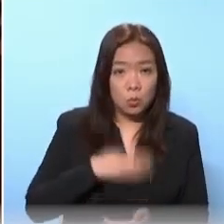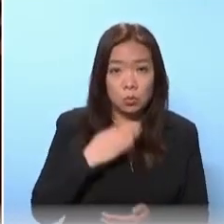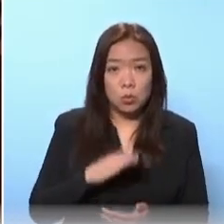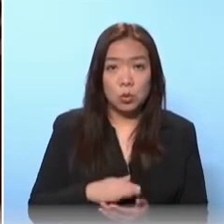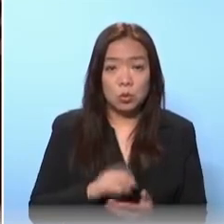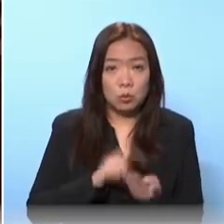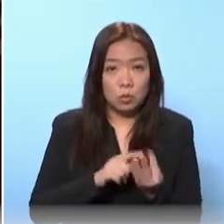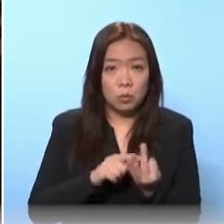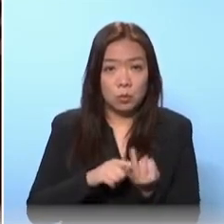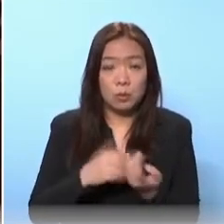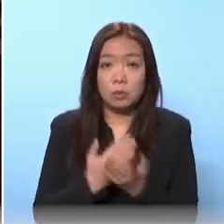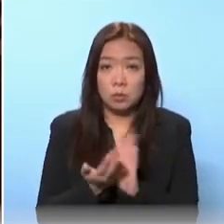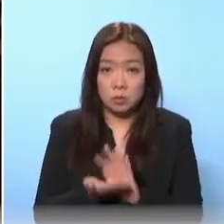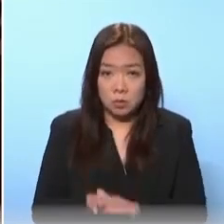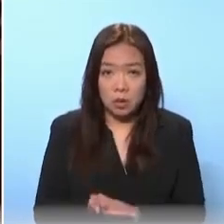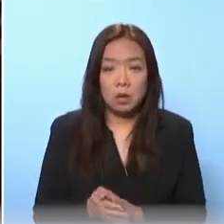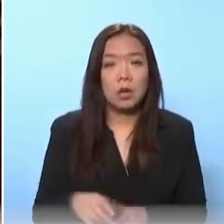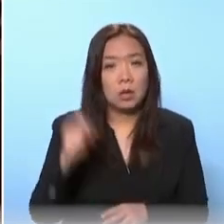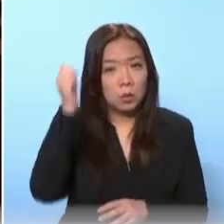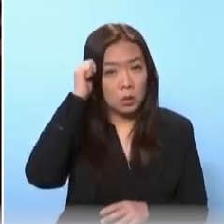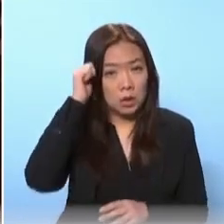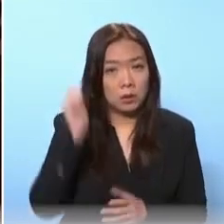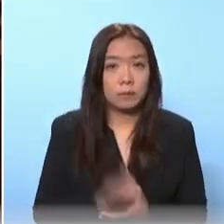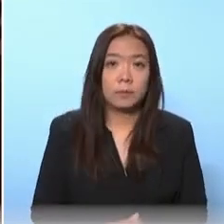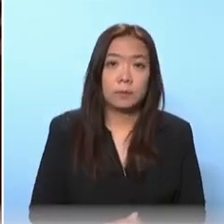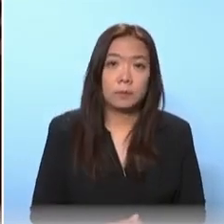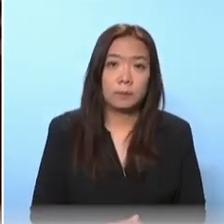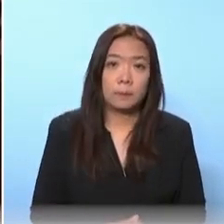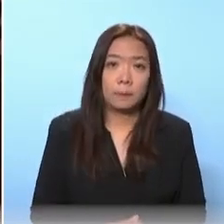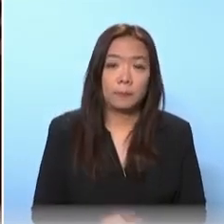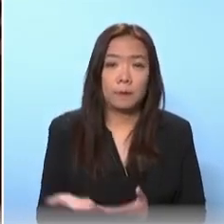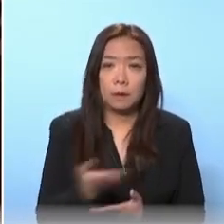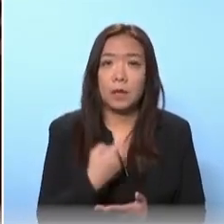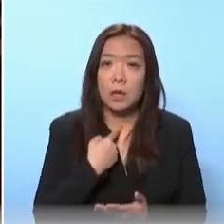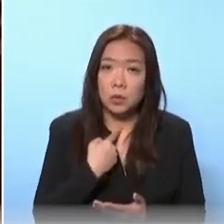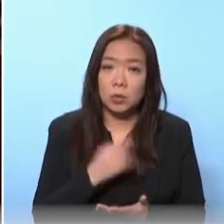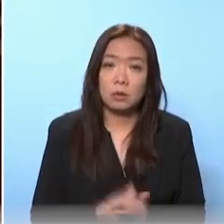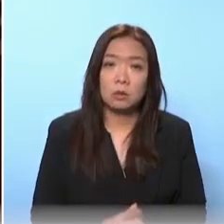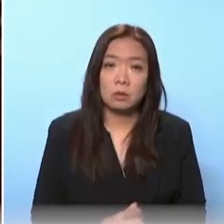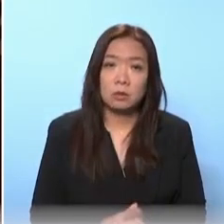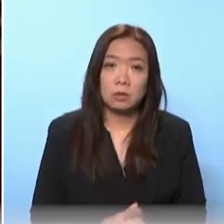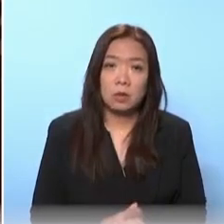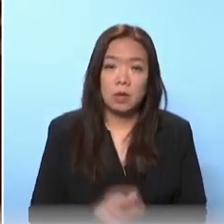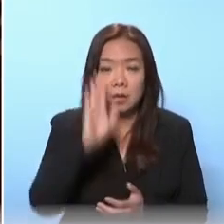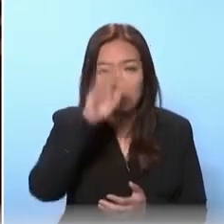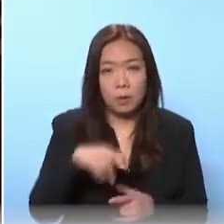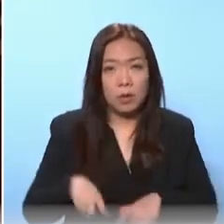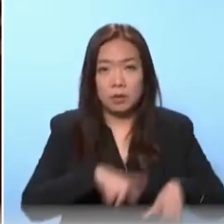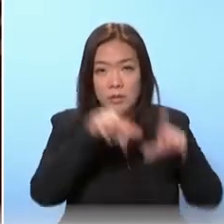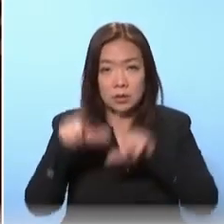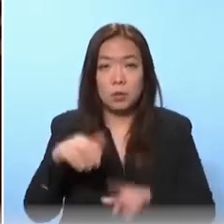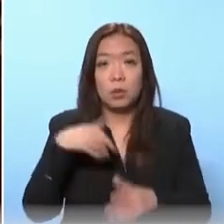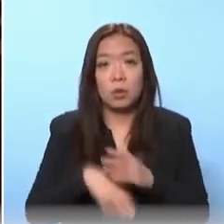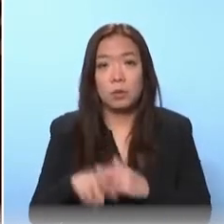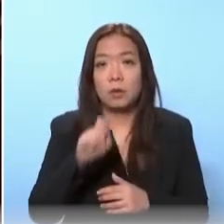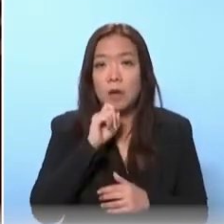每一項咧就的確係唔容易啊。而其實大家嘅需要咧都係只係希望喺生活當中係得